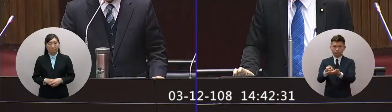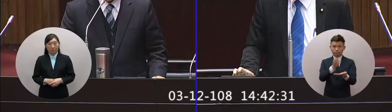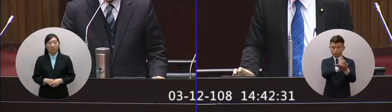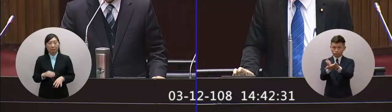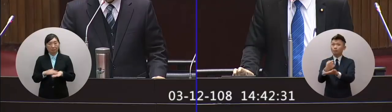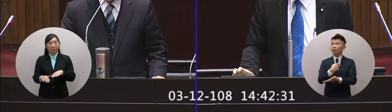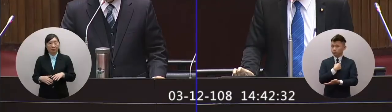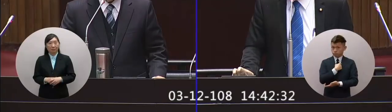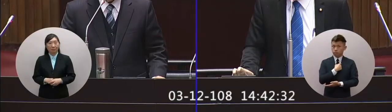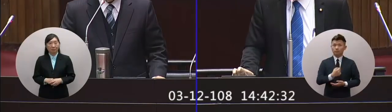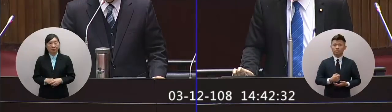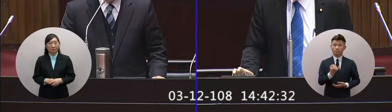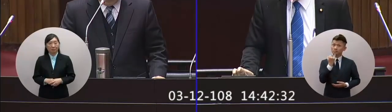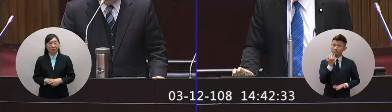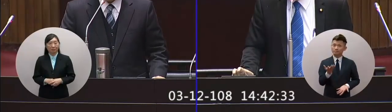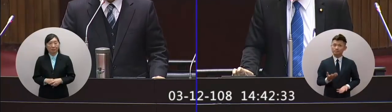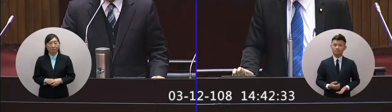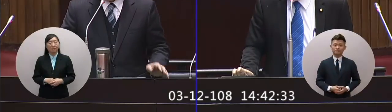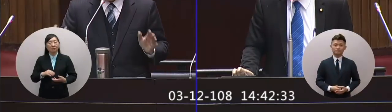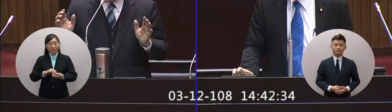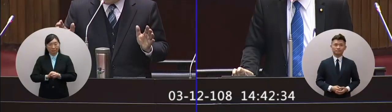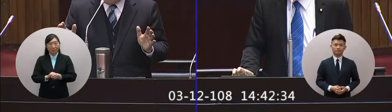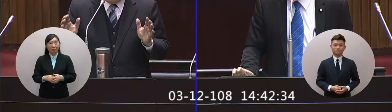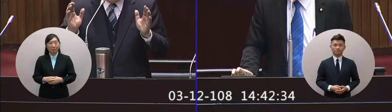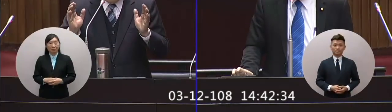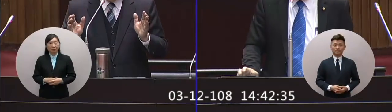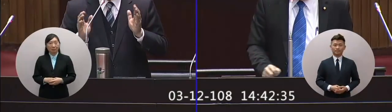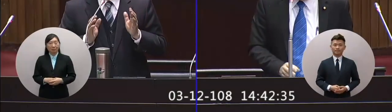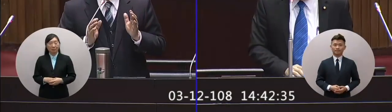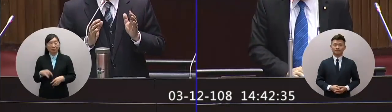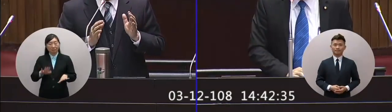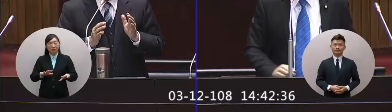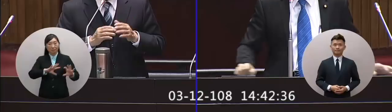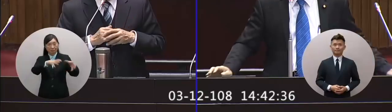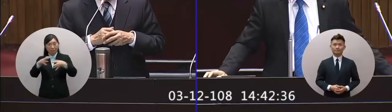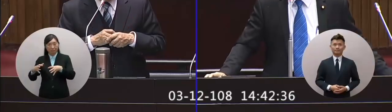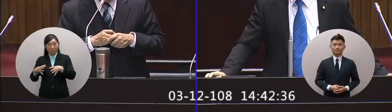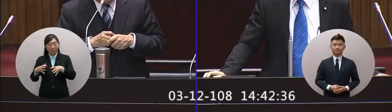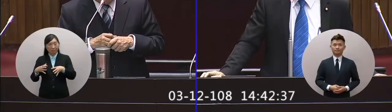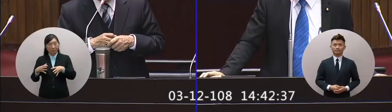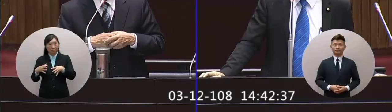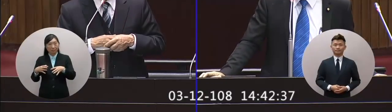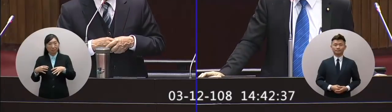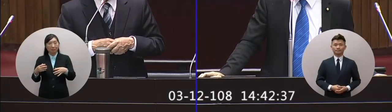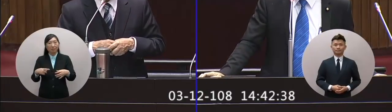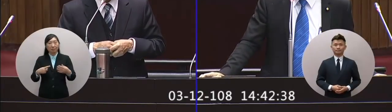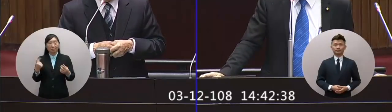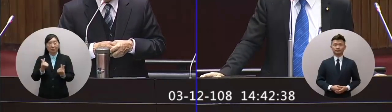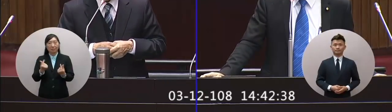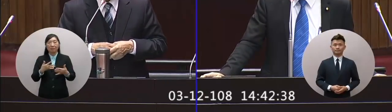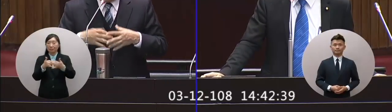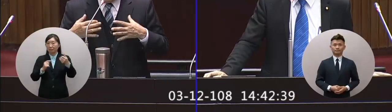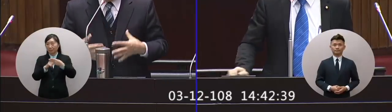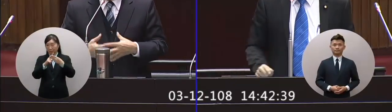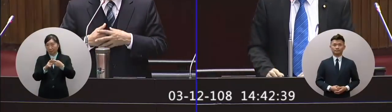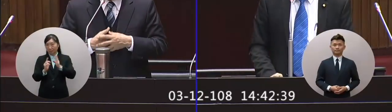对， 我多少不？ 一定，我们现在世界任何国家，尤其是民主开放的国